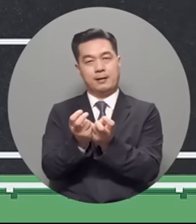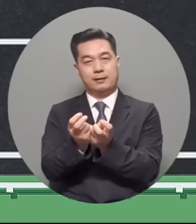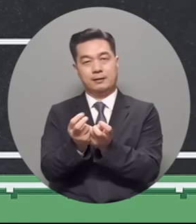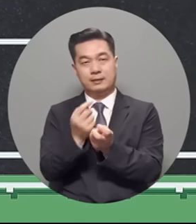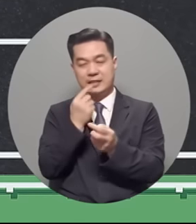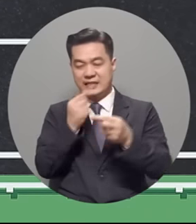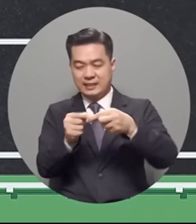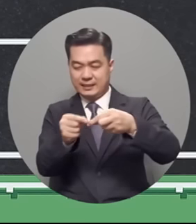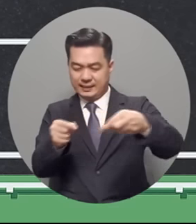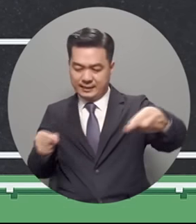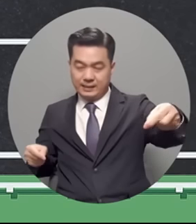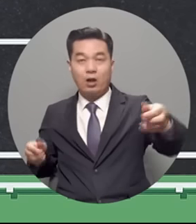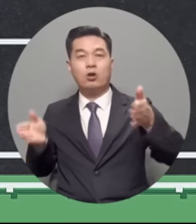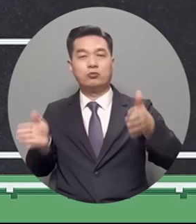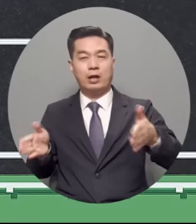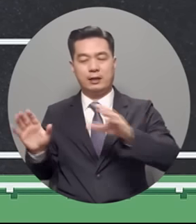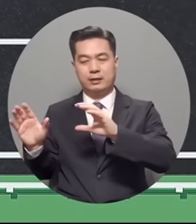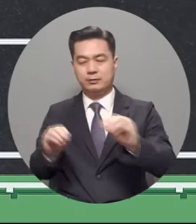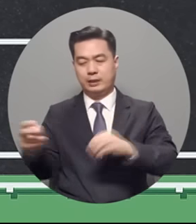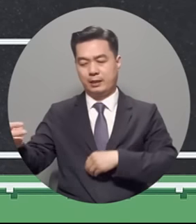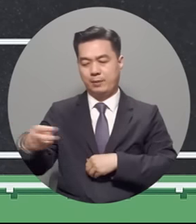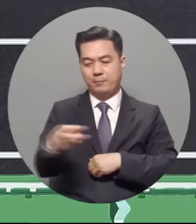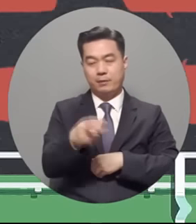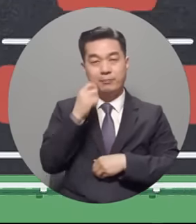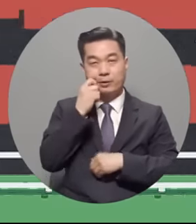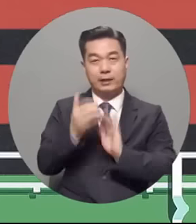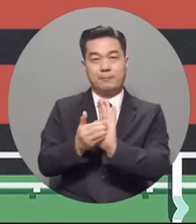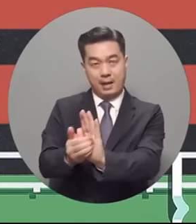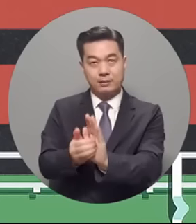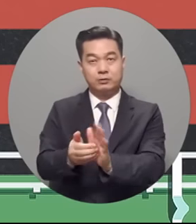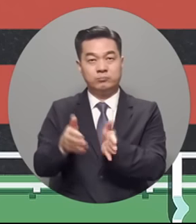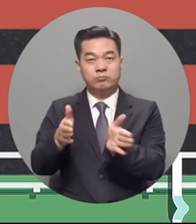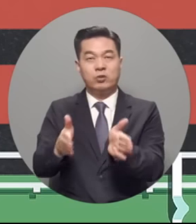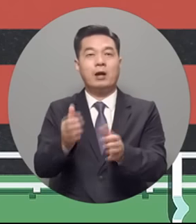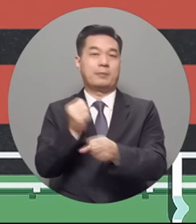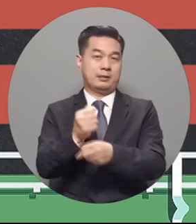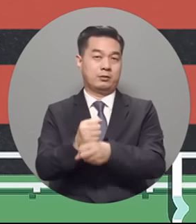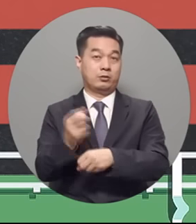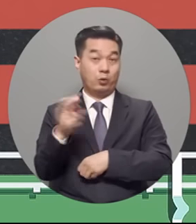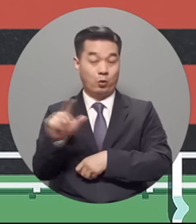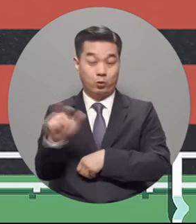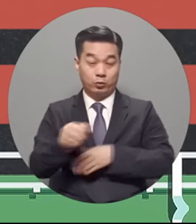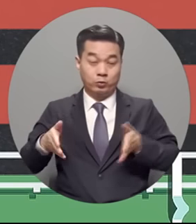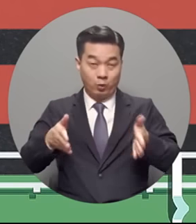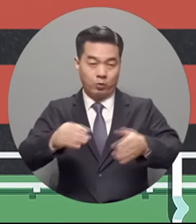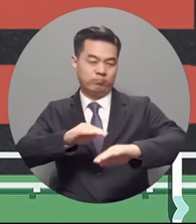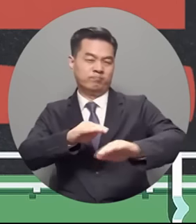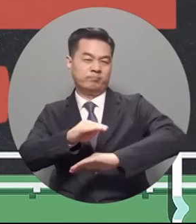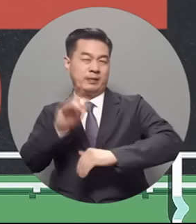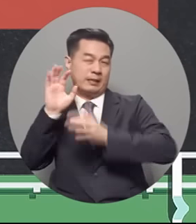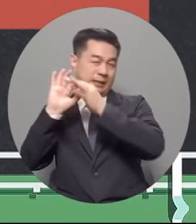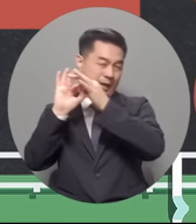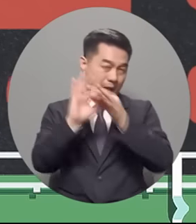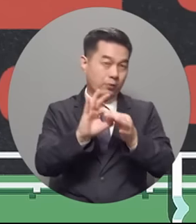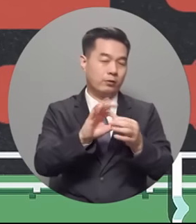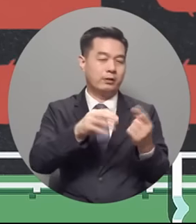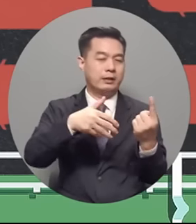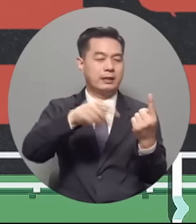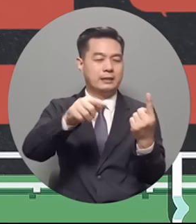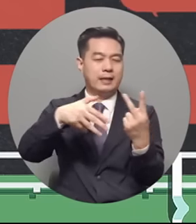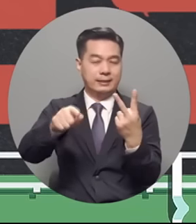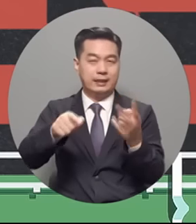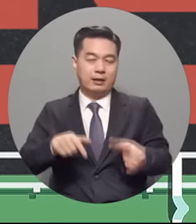즉 차선 변경 금지 구간을 도입하기로 했습니다. 또 고속도로를 계속 달릴 차량은 1, 2차선의